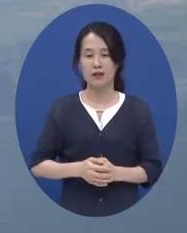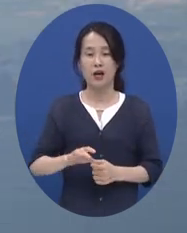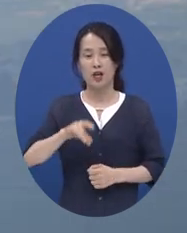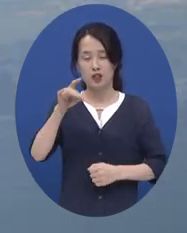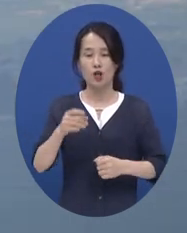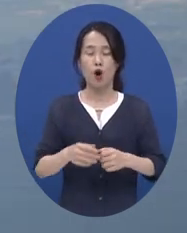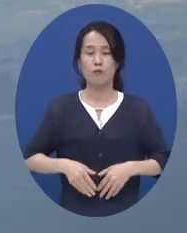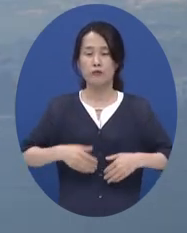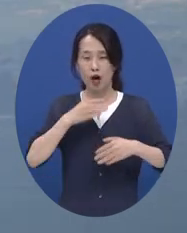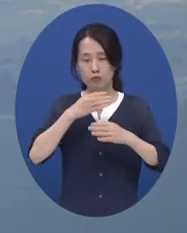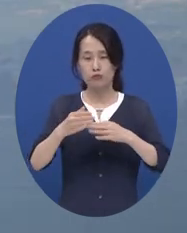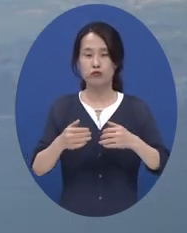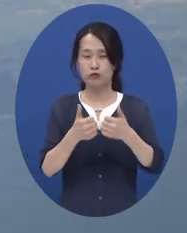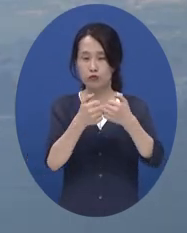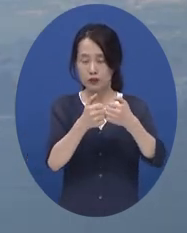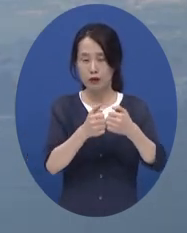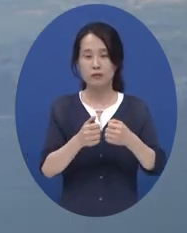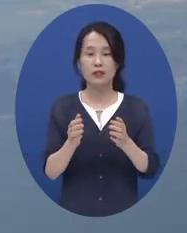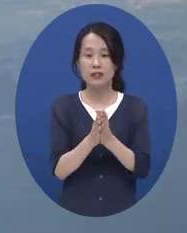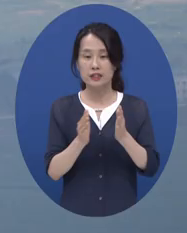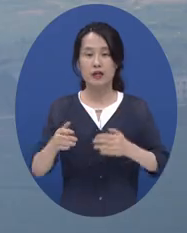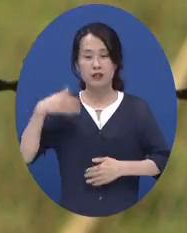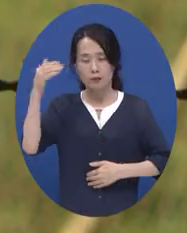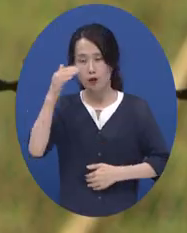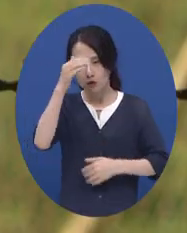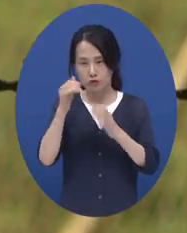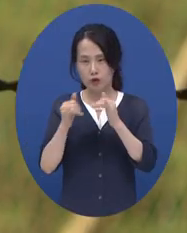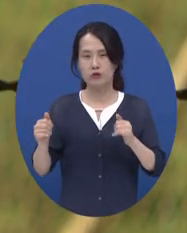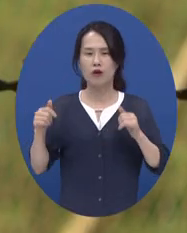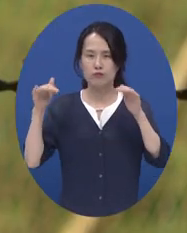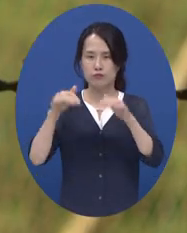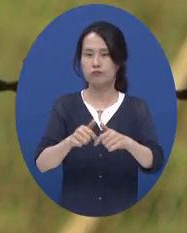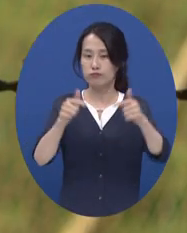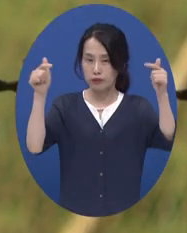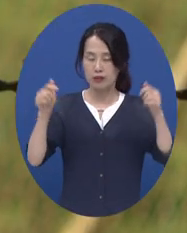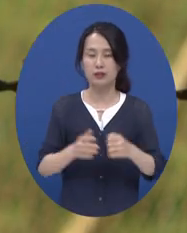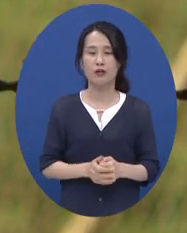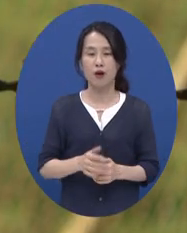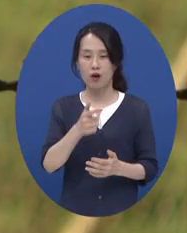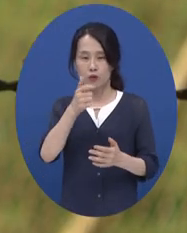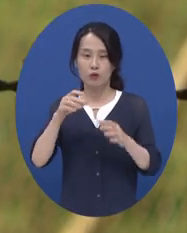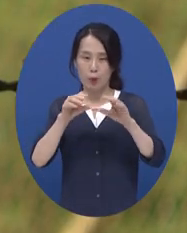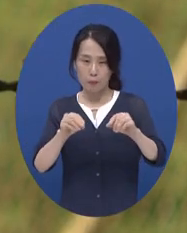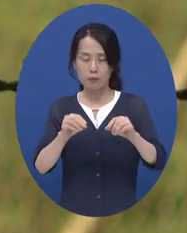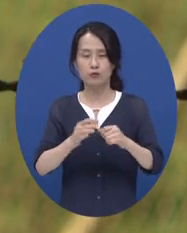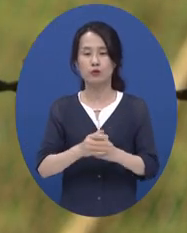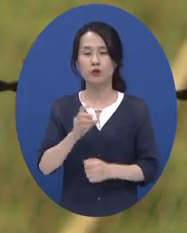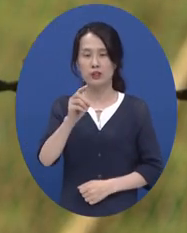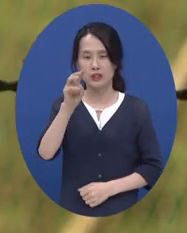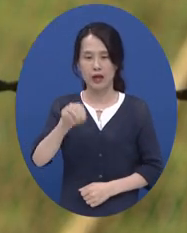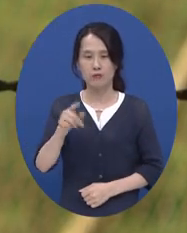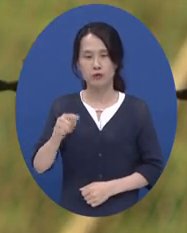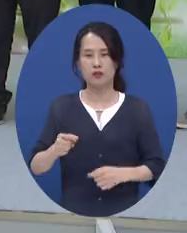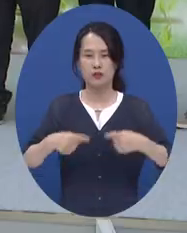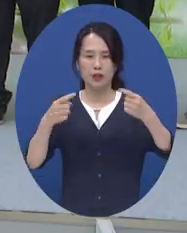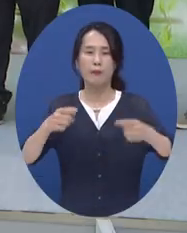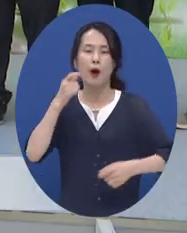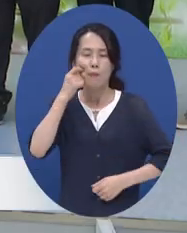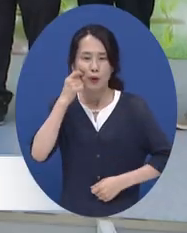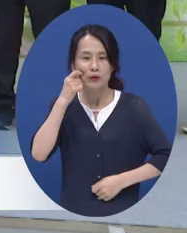남북 정상회담 이후부터 관광객이 급증하기도 했습니다. 총성이 멈추고 금단의 땅이 돼버린 비무장지대